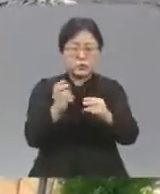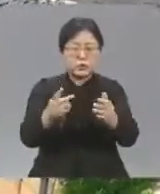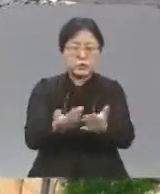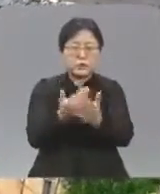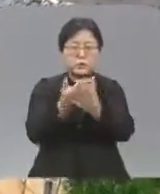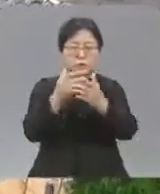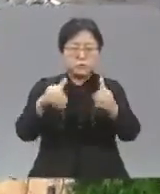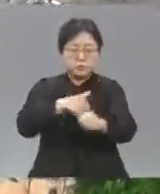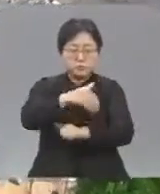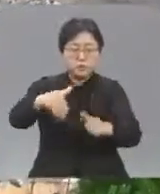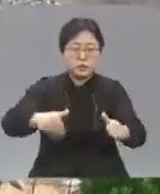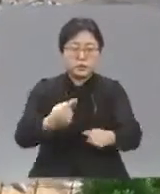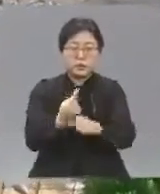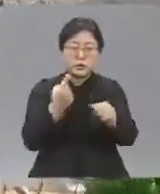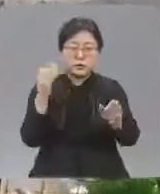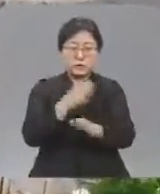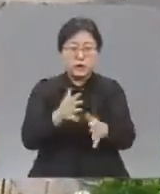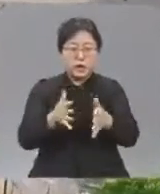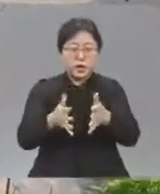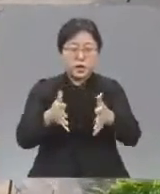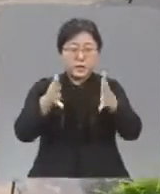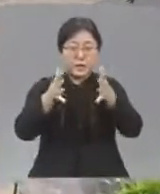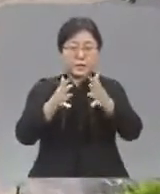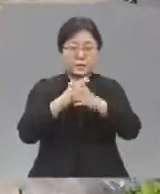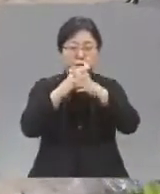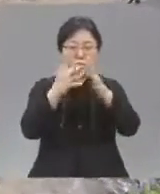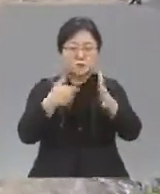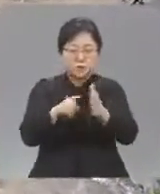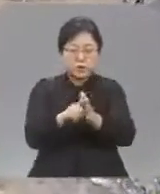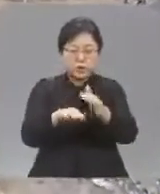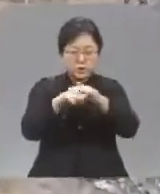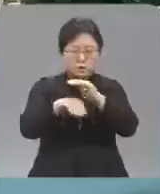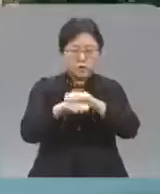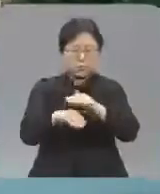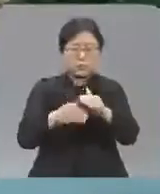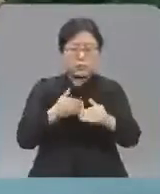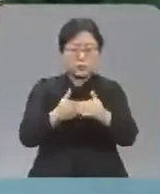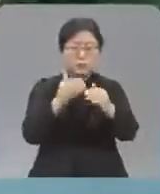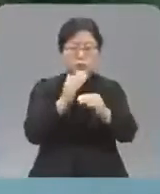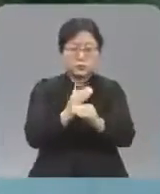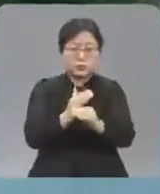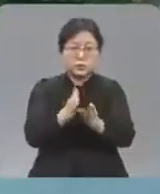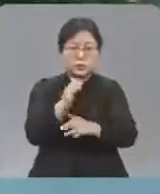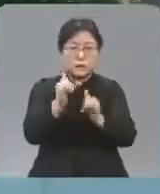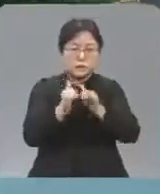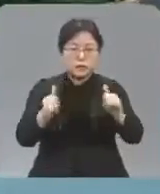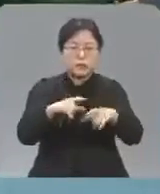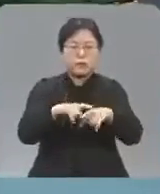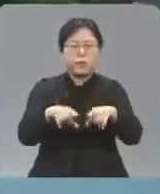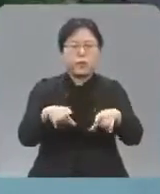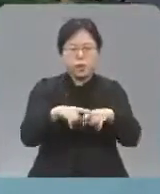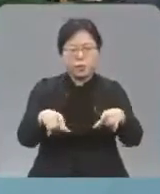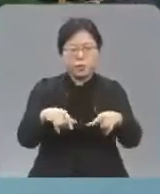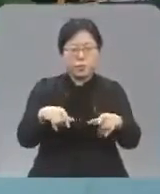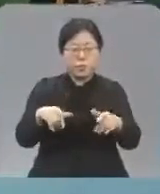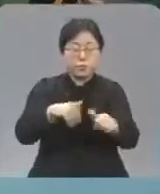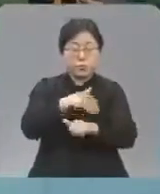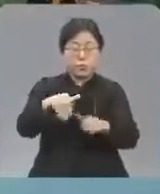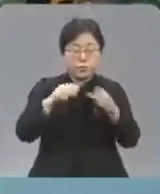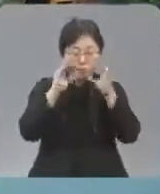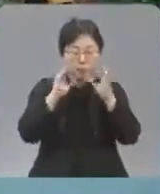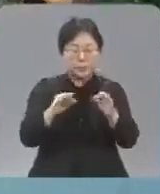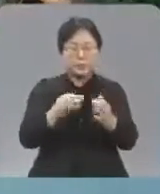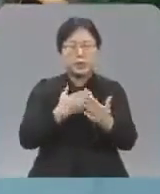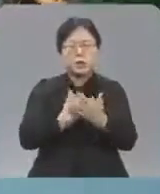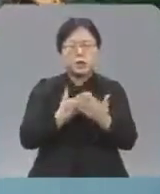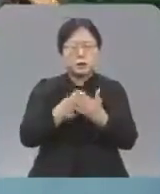재개발 구역 일대는 지난해부터 아파트를 짓기 위한 공사가 진행 중이었습니다. 시민들은 평소에도 사고 현장을 지나며